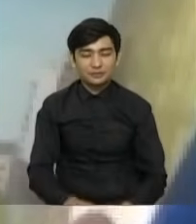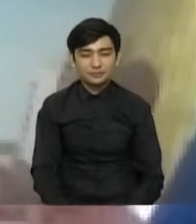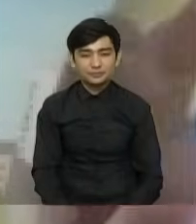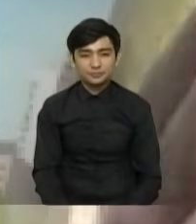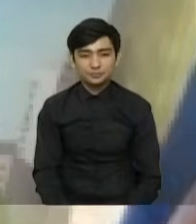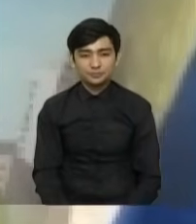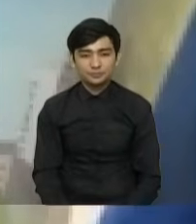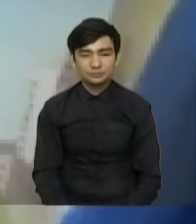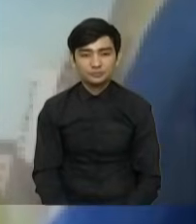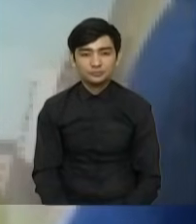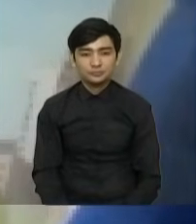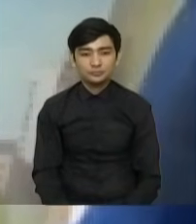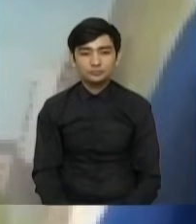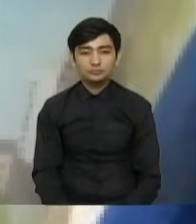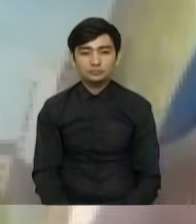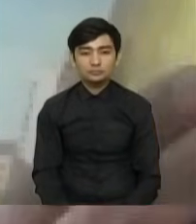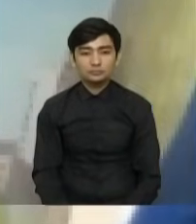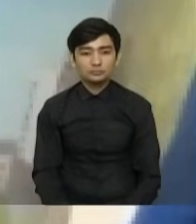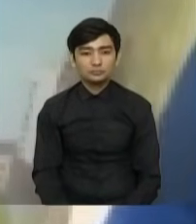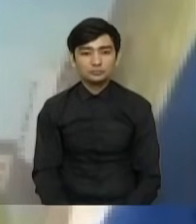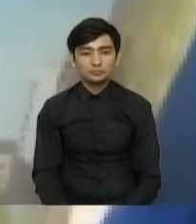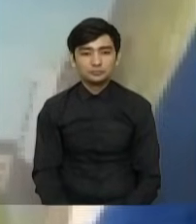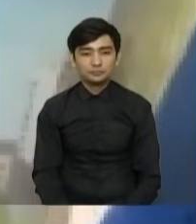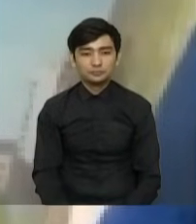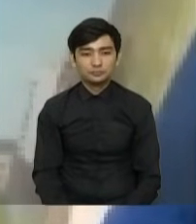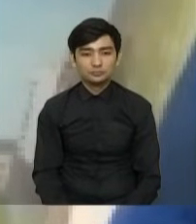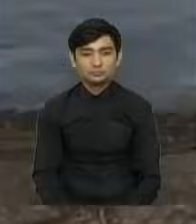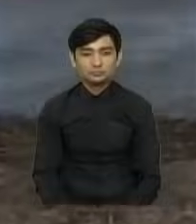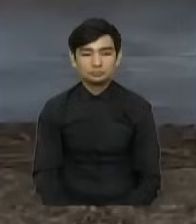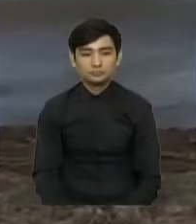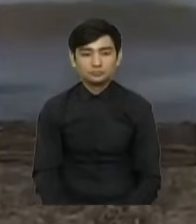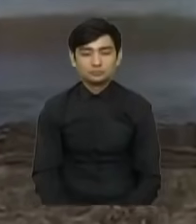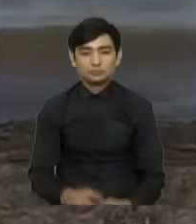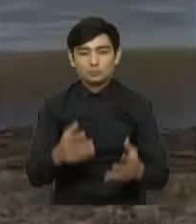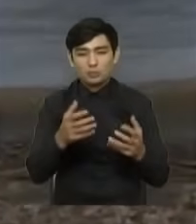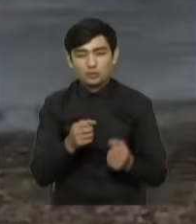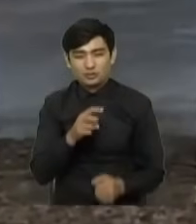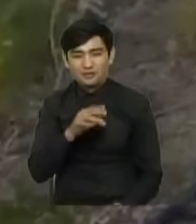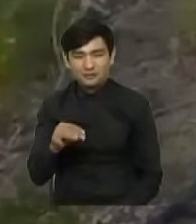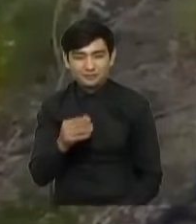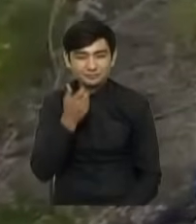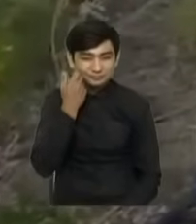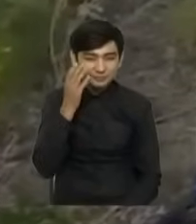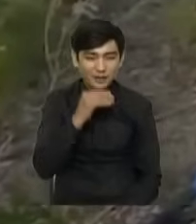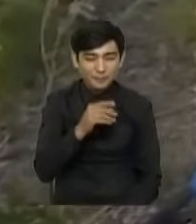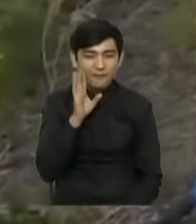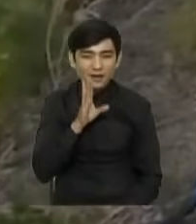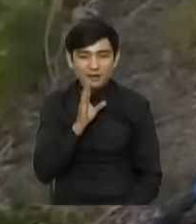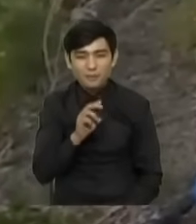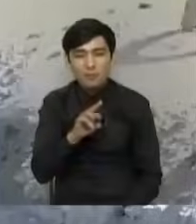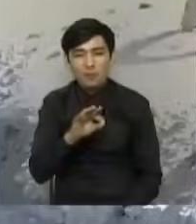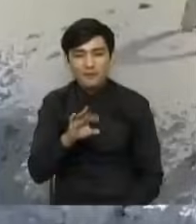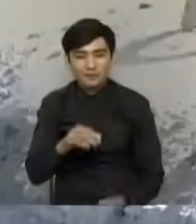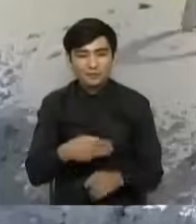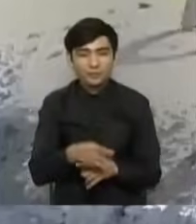анализ разлива рек. Там, где вот именно река вышла из берегов. Получится ли использовать паводковую воду для орошения